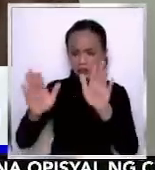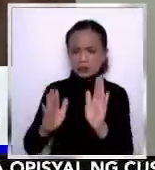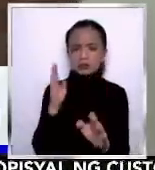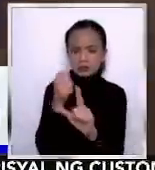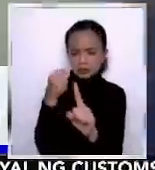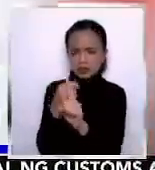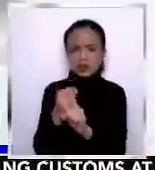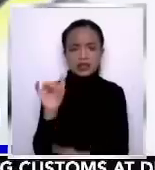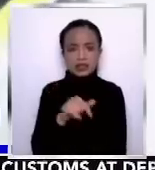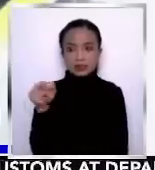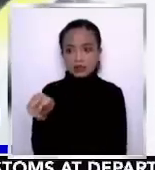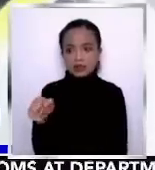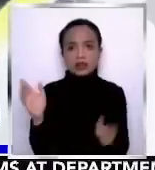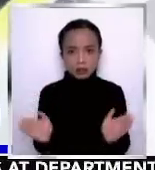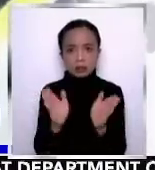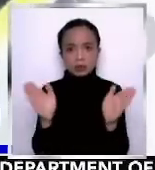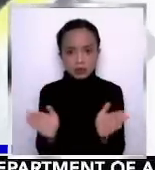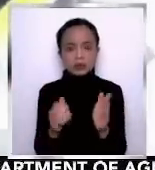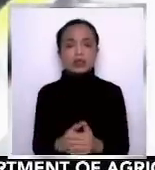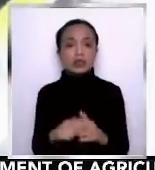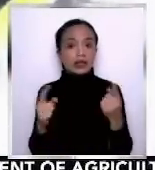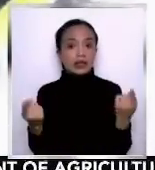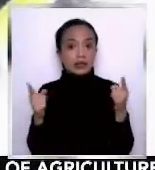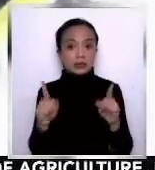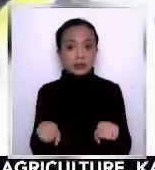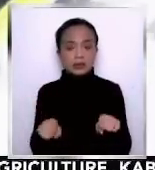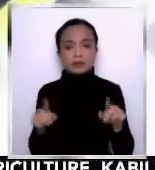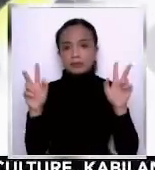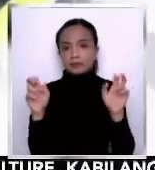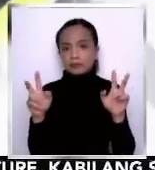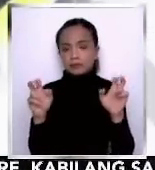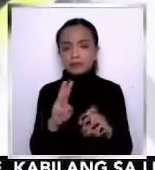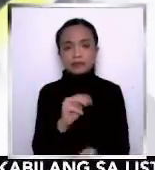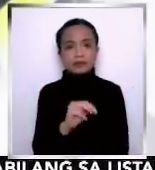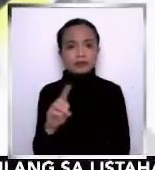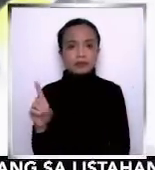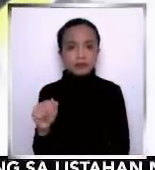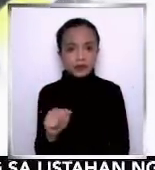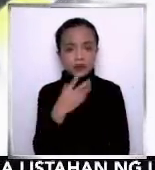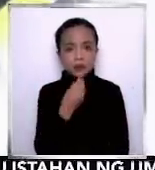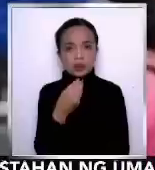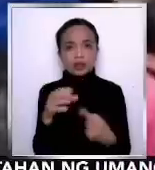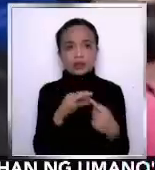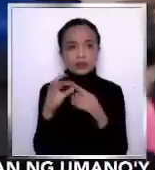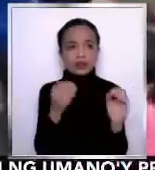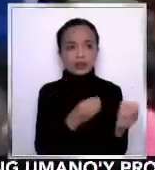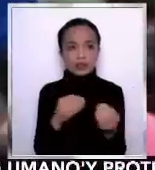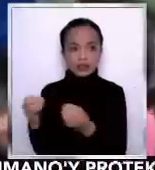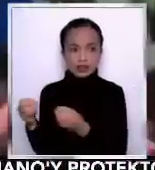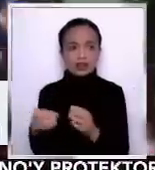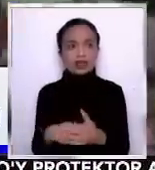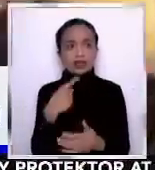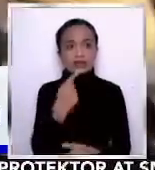sila pa'y nag-uudyok. Ang insidente, tinawag na anarchy ni MMDA Task Force Special Operations Head Bong Nebrija. Sabi ni